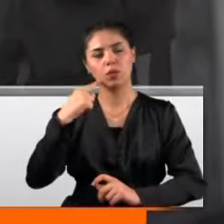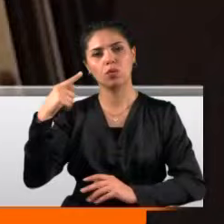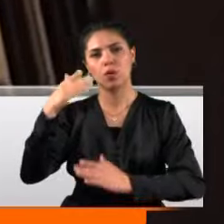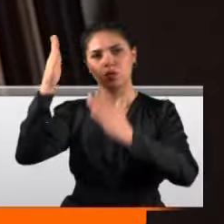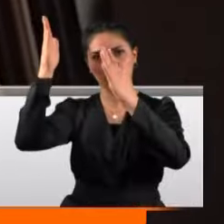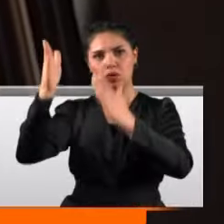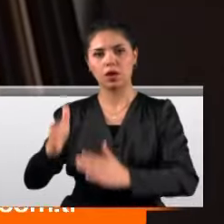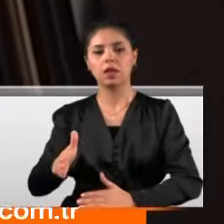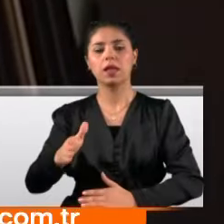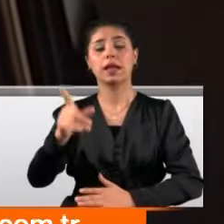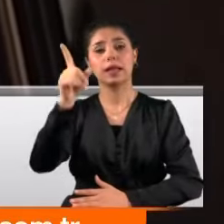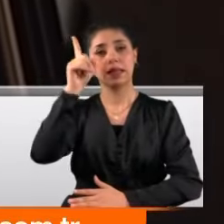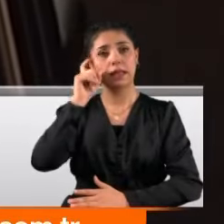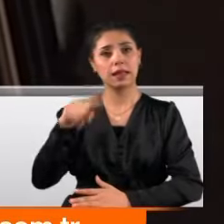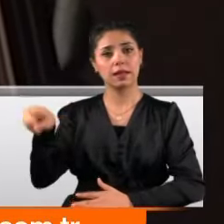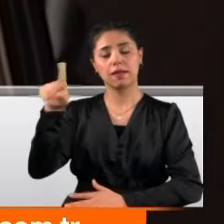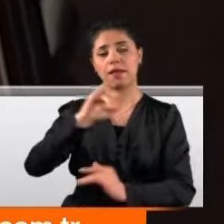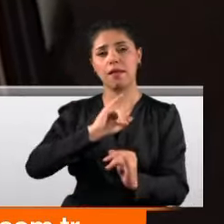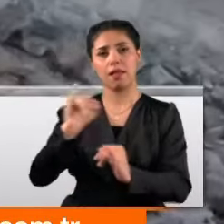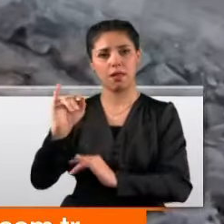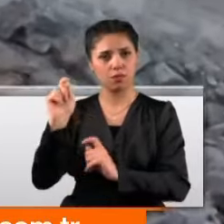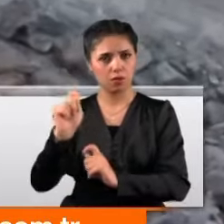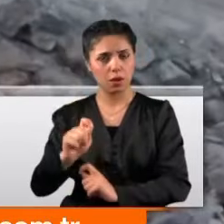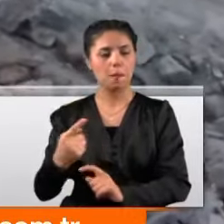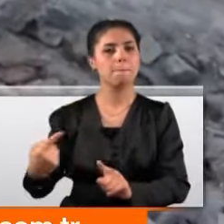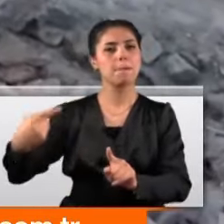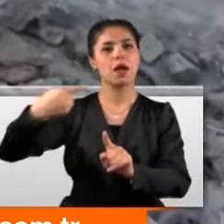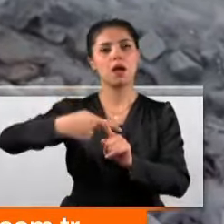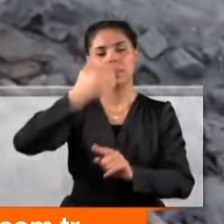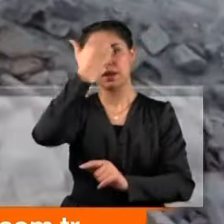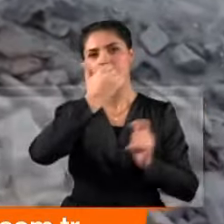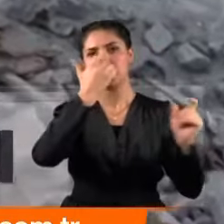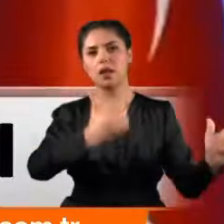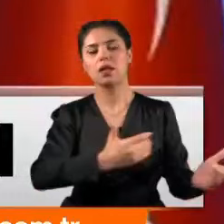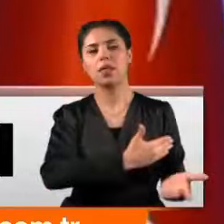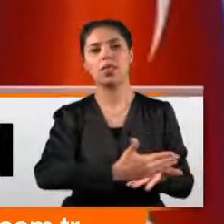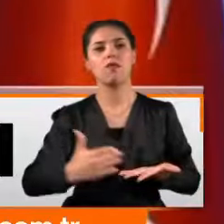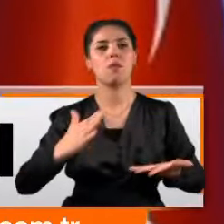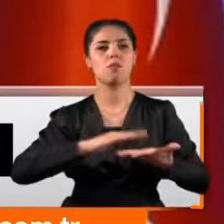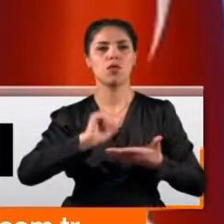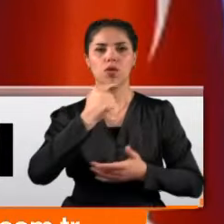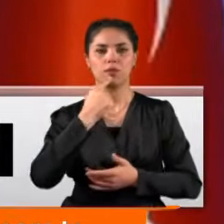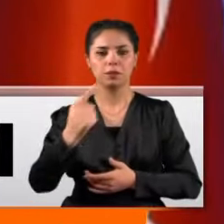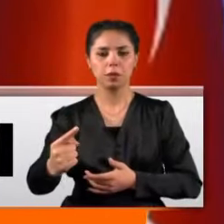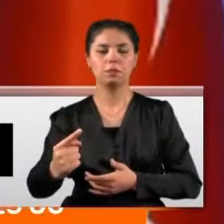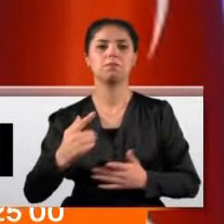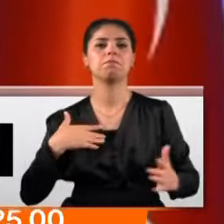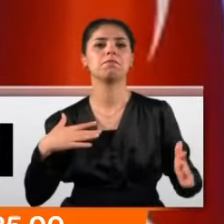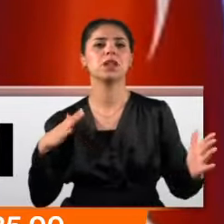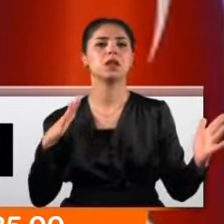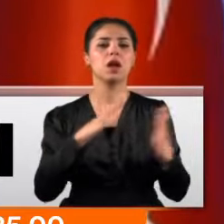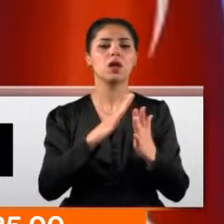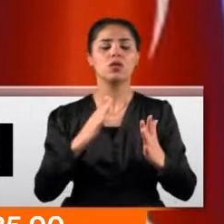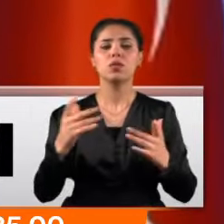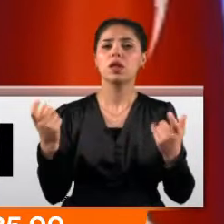Erdoğan İsrail'i sert sözlerle eleştirirken bir kez daha Gazze'de kalıcı barış dedi. Karşımızda savaş hukuku